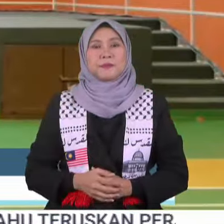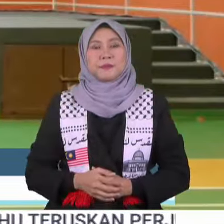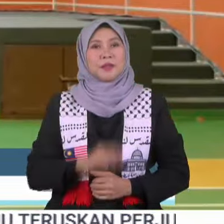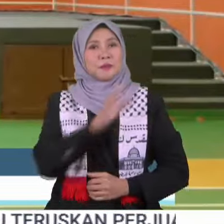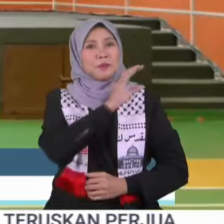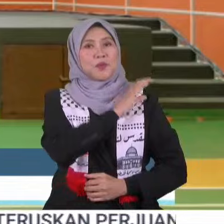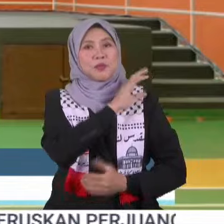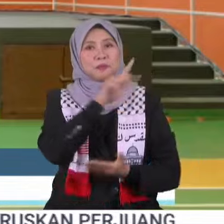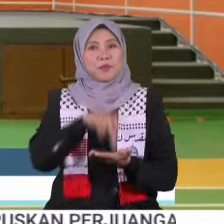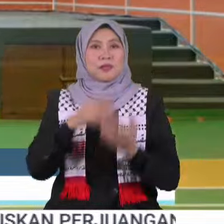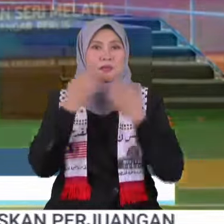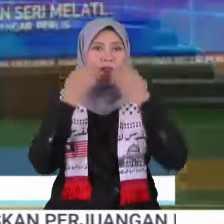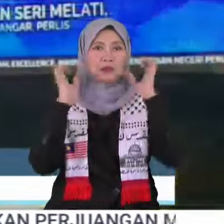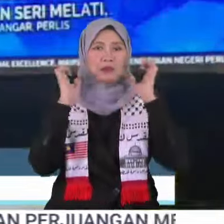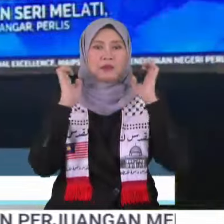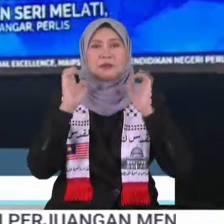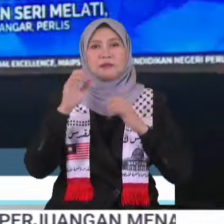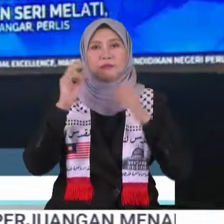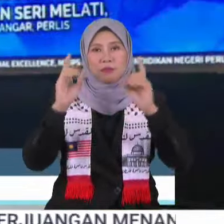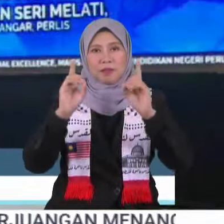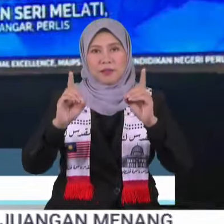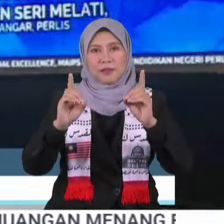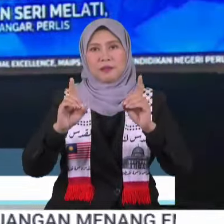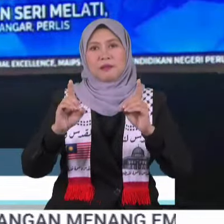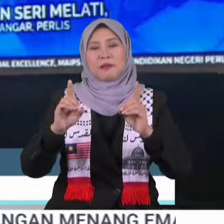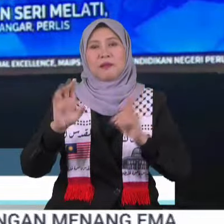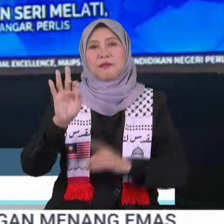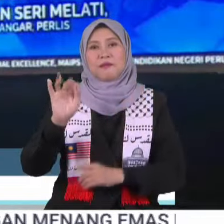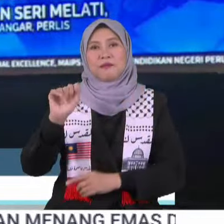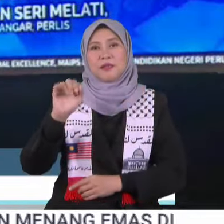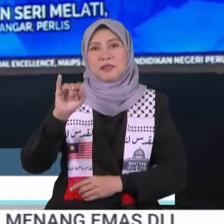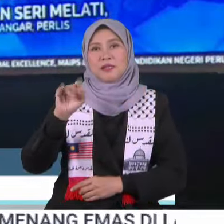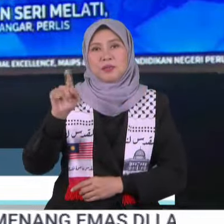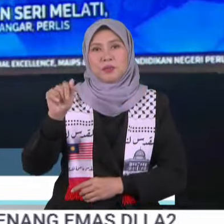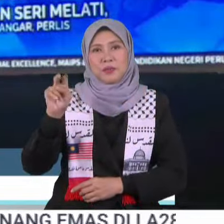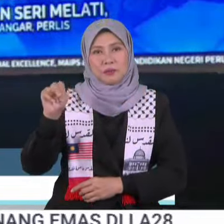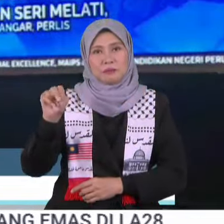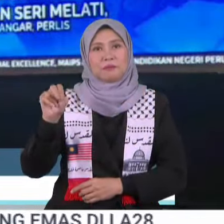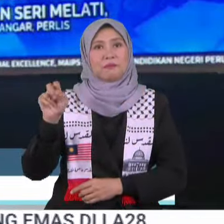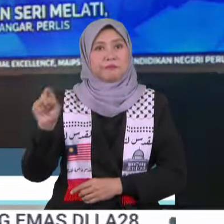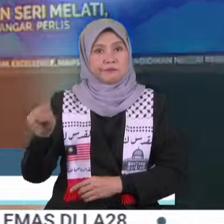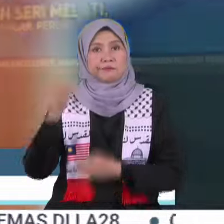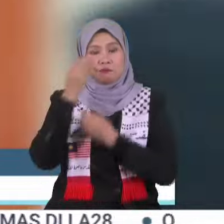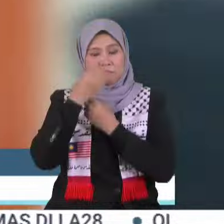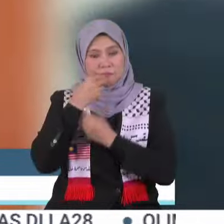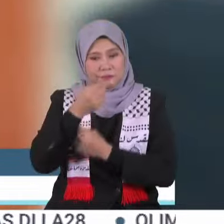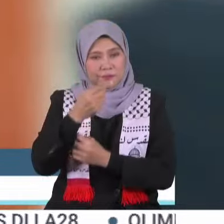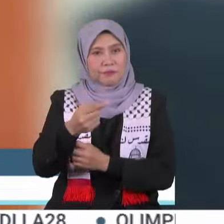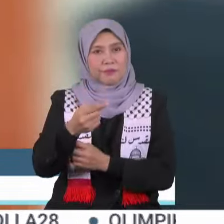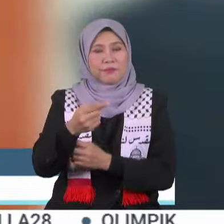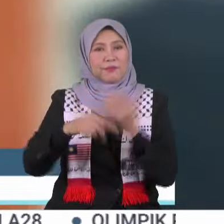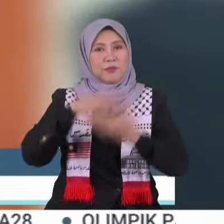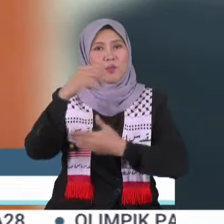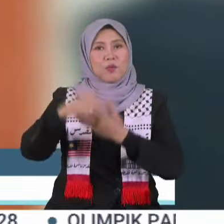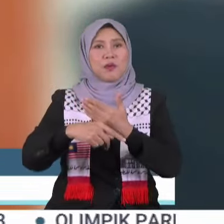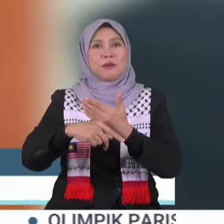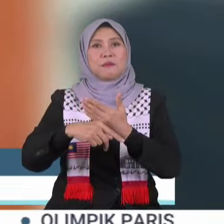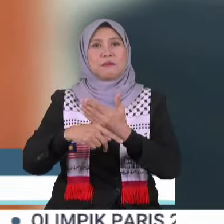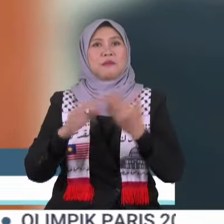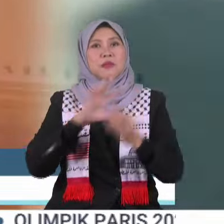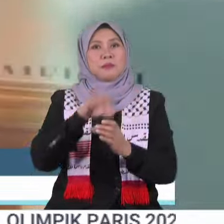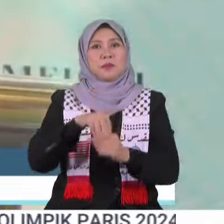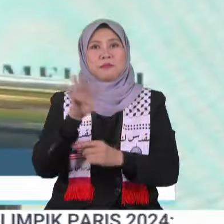Pengerusi Pusat Kecemerlangan Pendidikan Faizuddin Profesor Emeritus Datuk Dr. Kamarudin Husin dalam kenyataannya berkata, program melibatkan 4